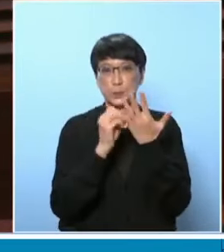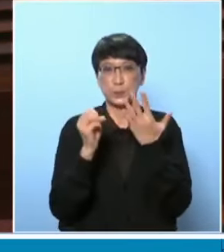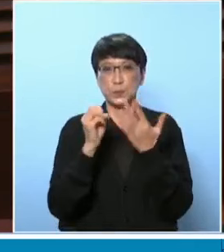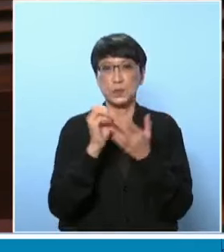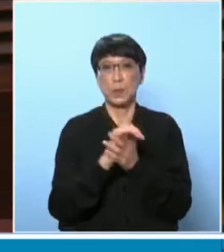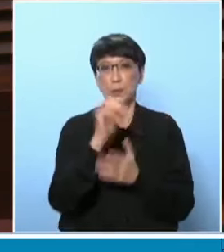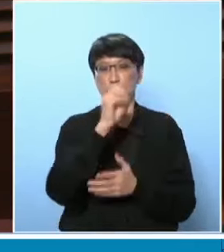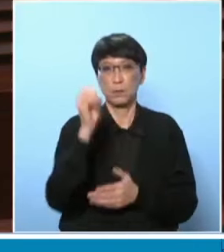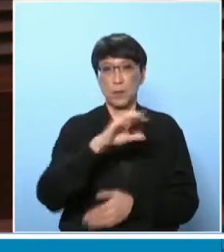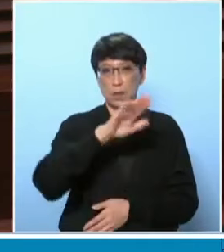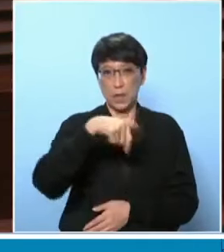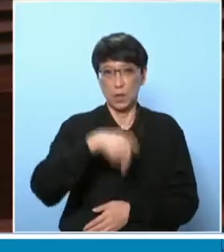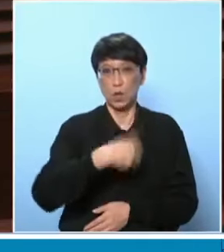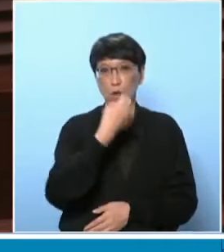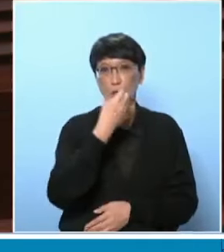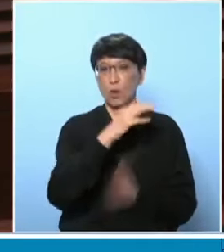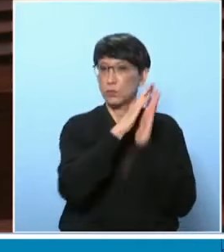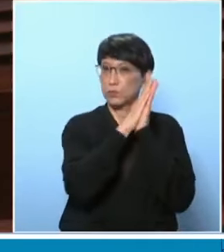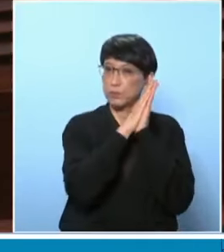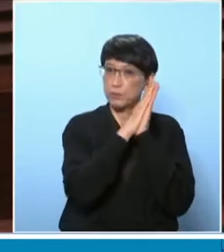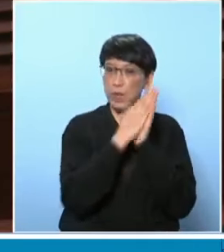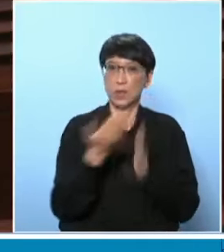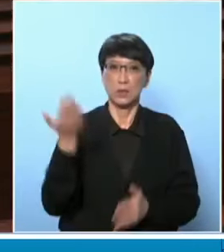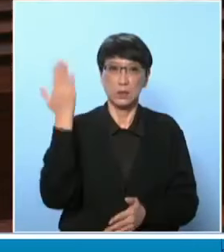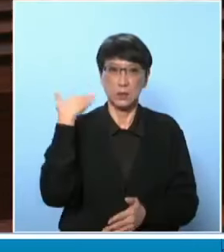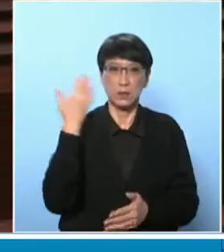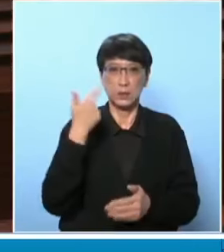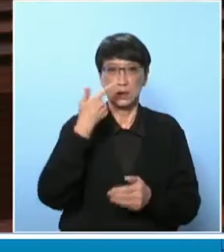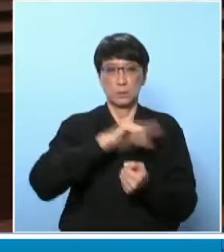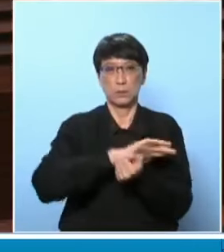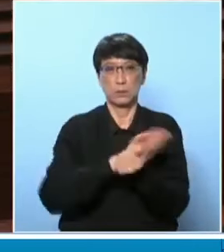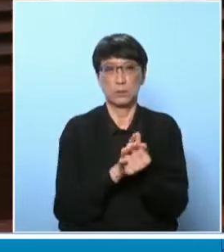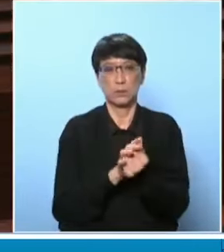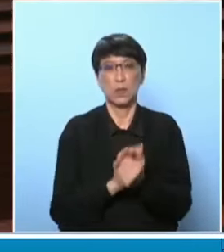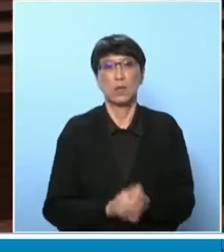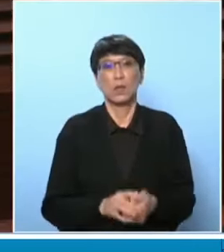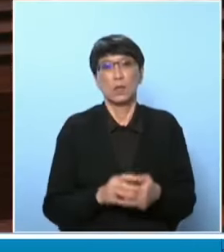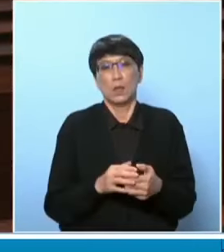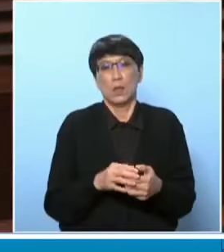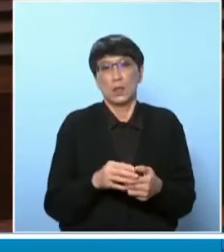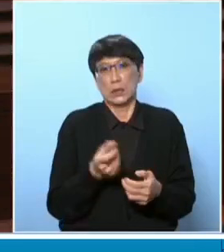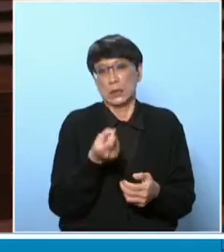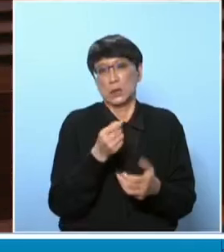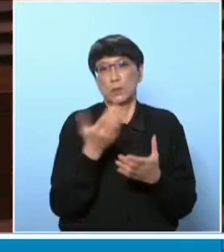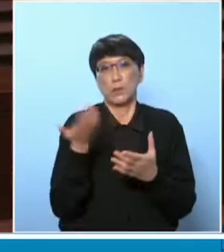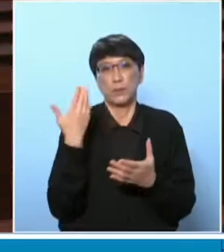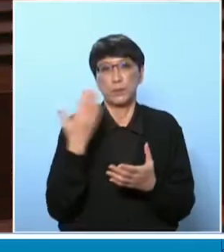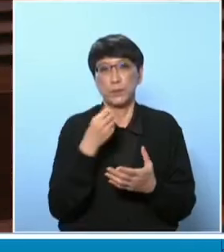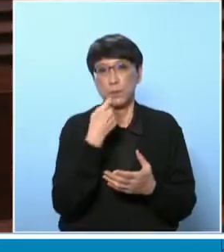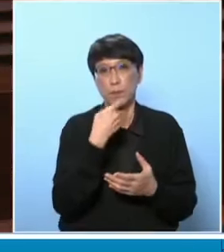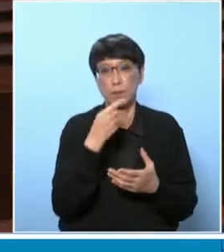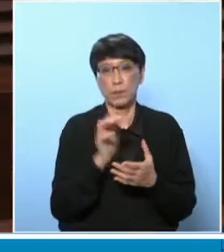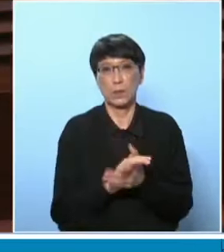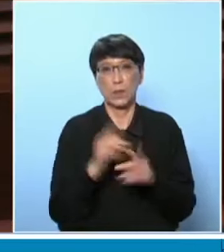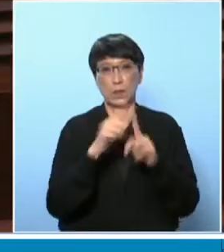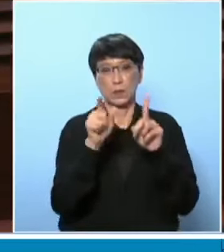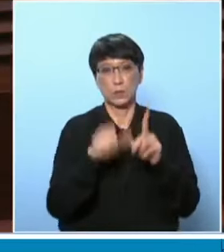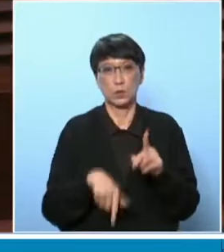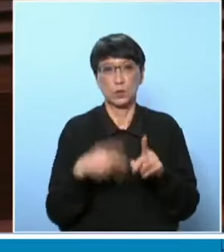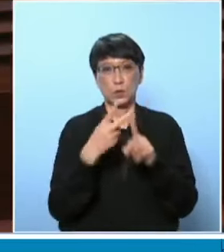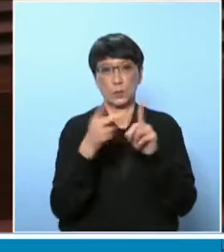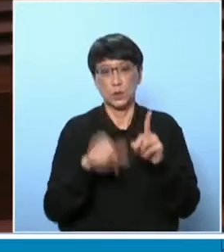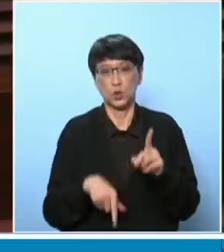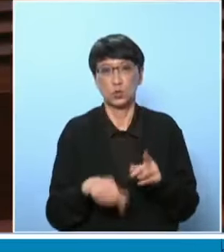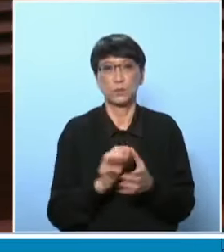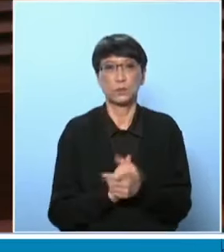旅客嚟到香港咧係過夜，在疫情前咧係大約46%。而譬如我哋講喺11月、